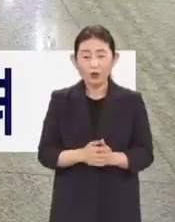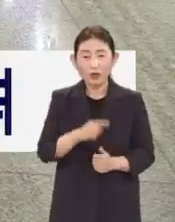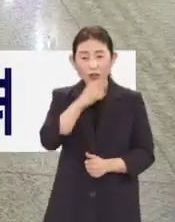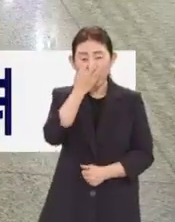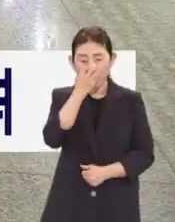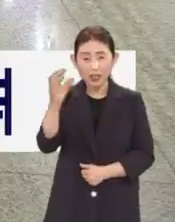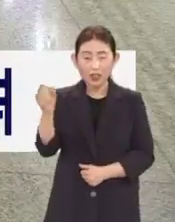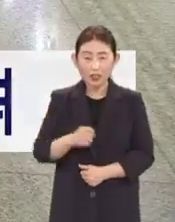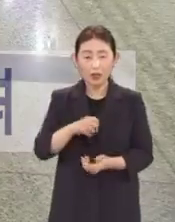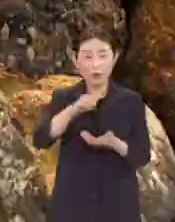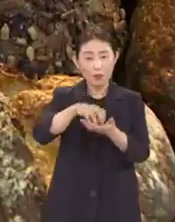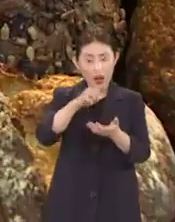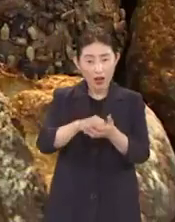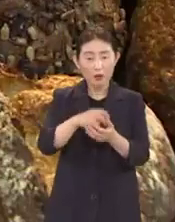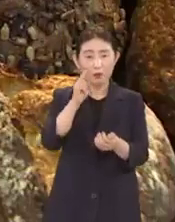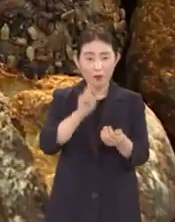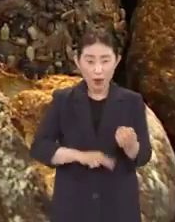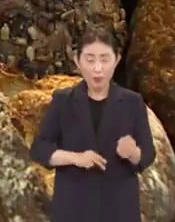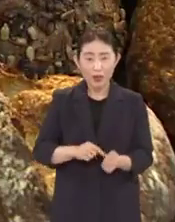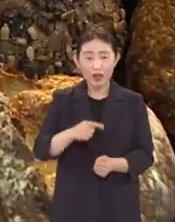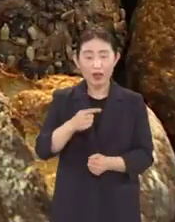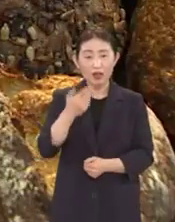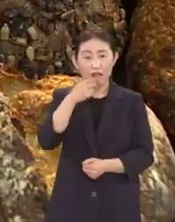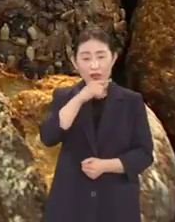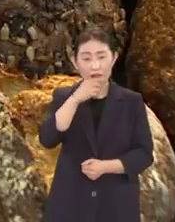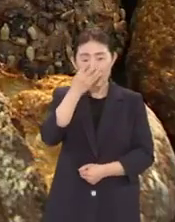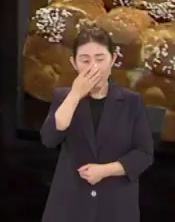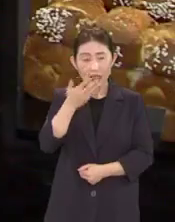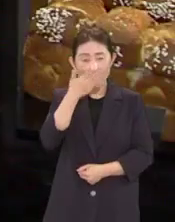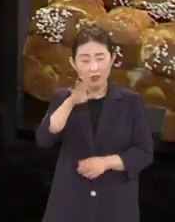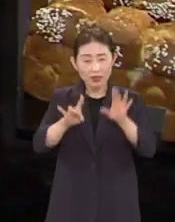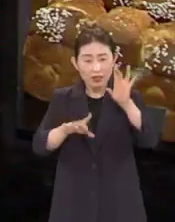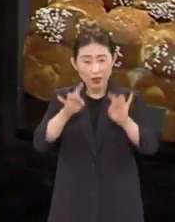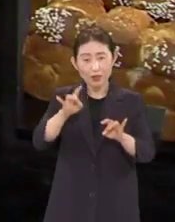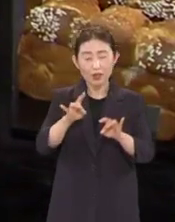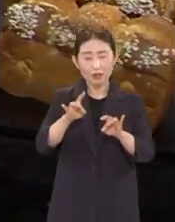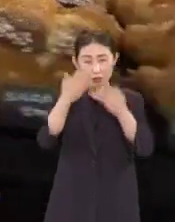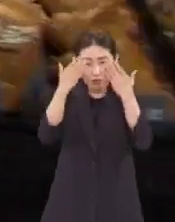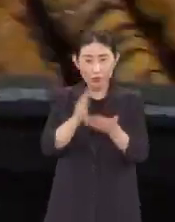활용한 딸기 베이커리 판매와 딸기잼 증정 행사도 열립니다